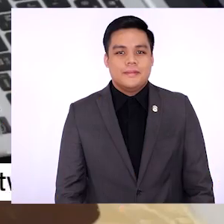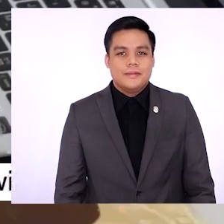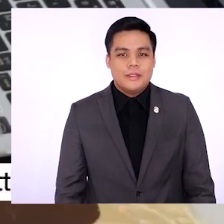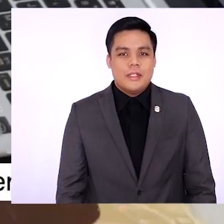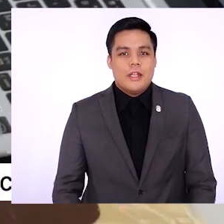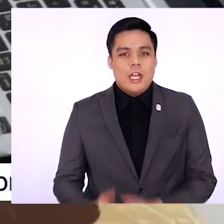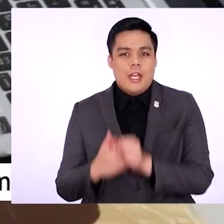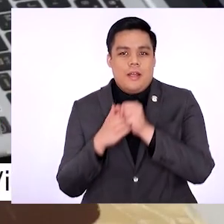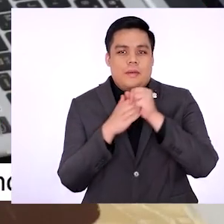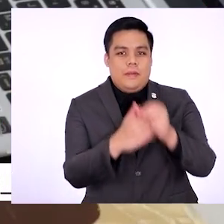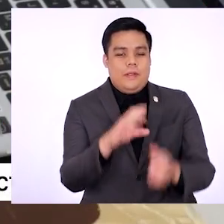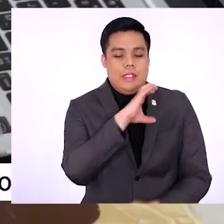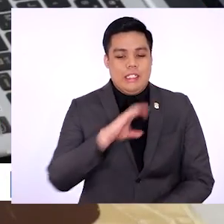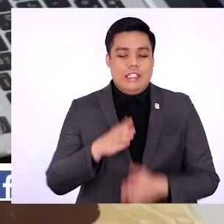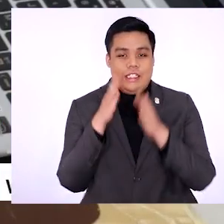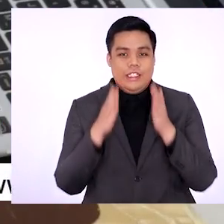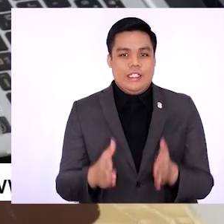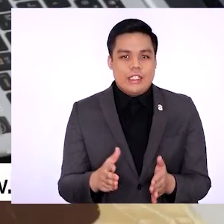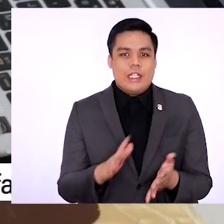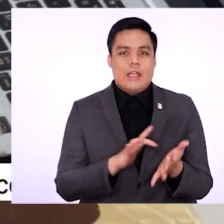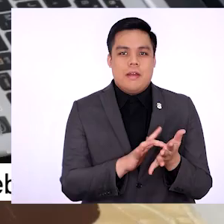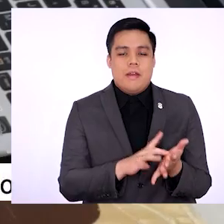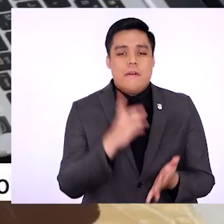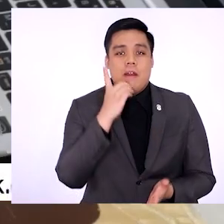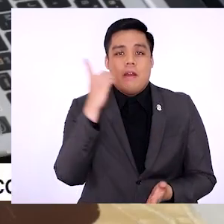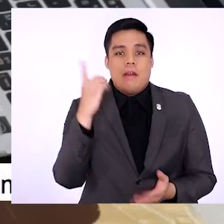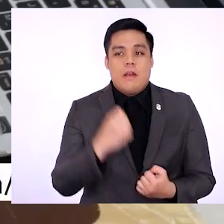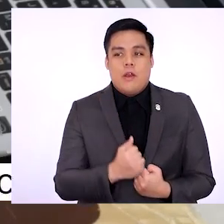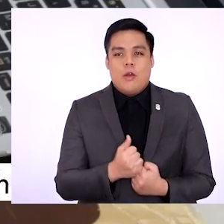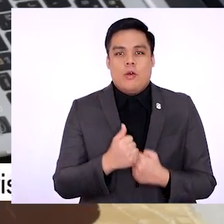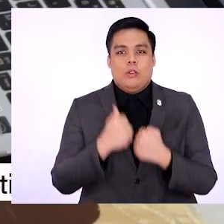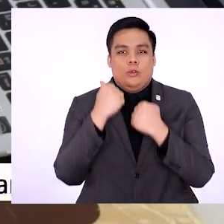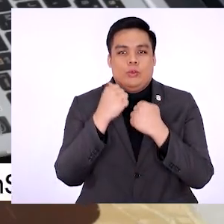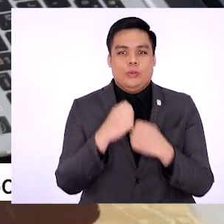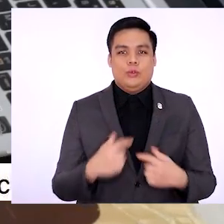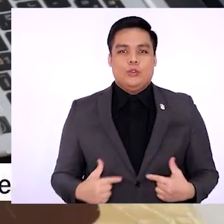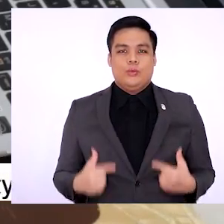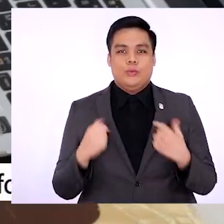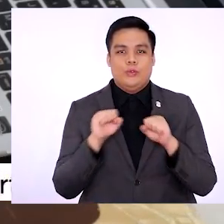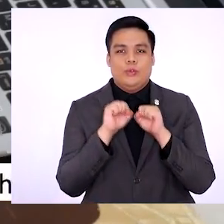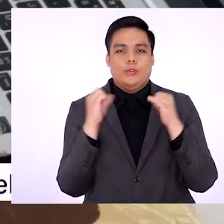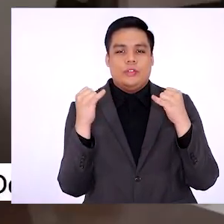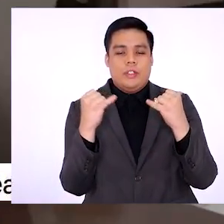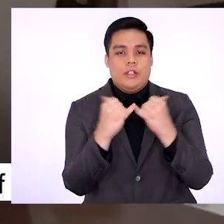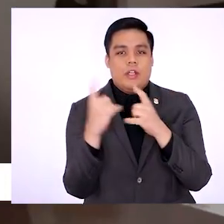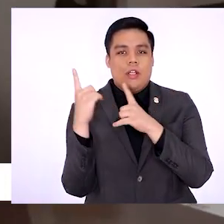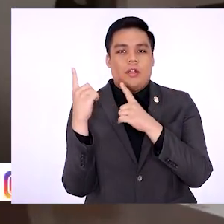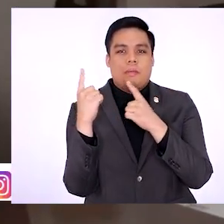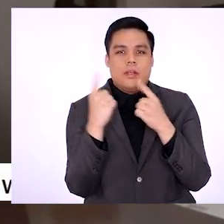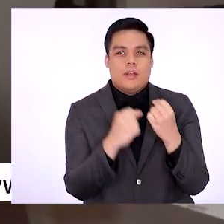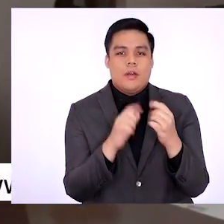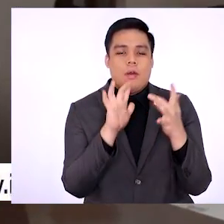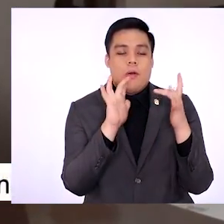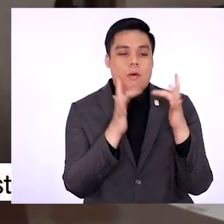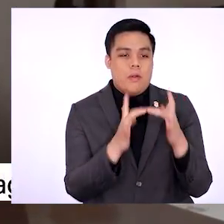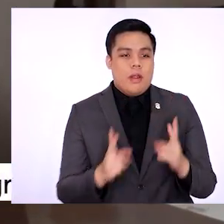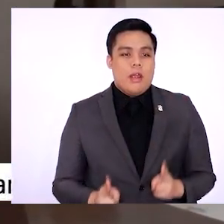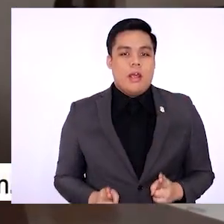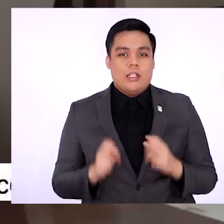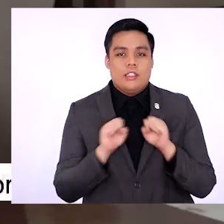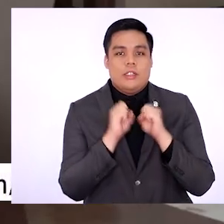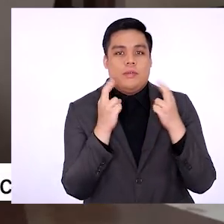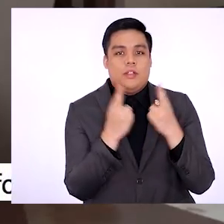Sa pangunguna ng Christian Medical Dental and Paramedical Society, isinagawa ang isang online health seminar